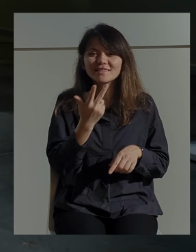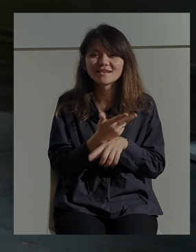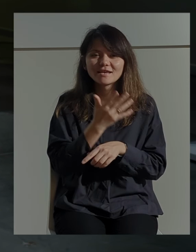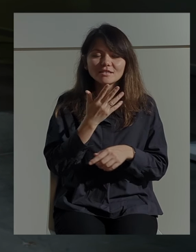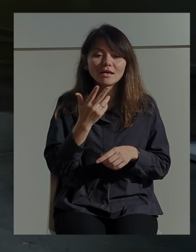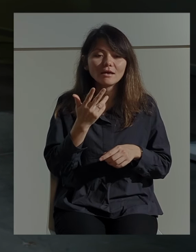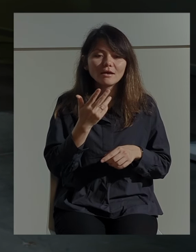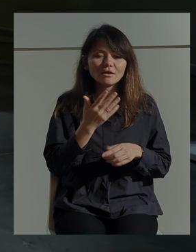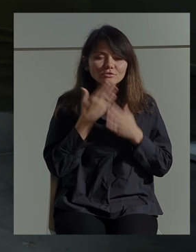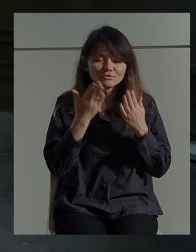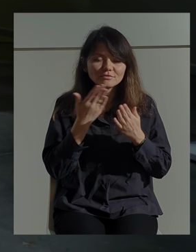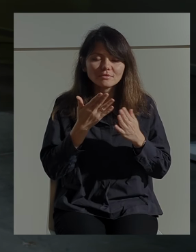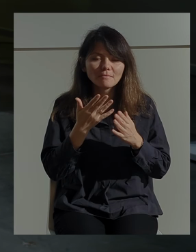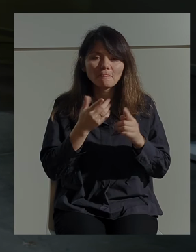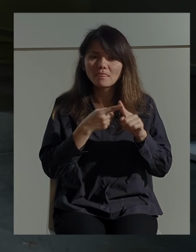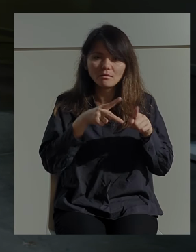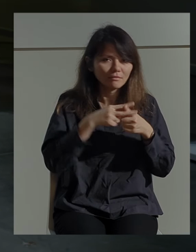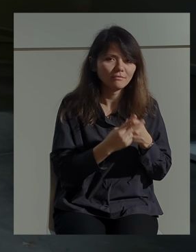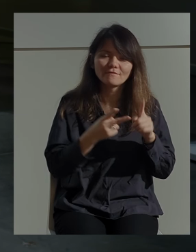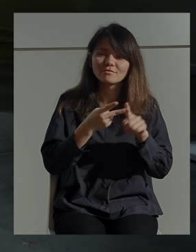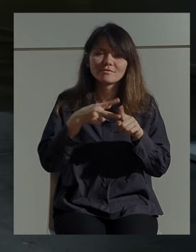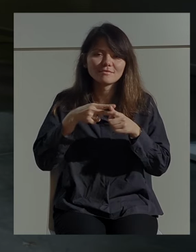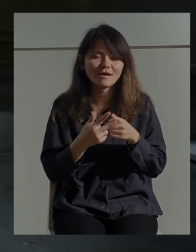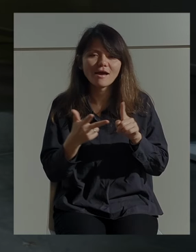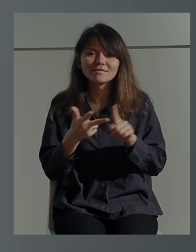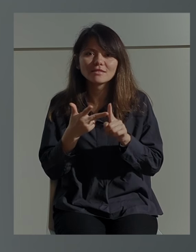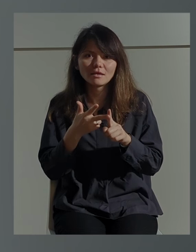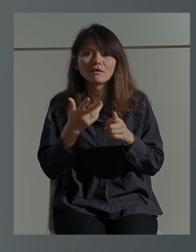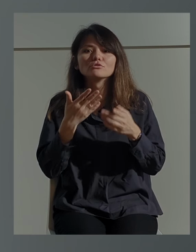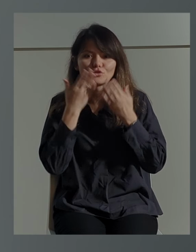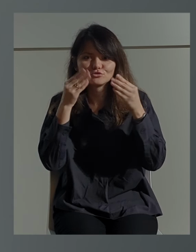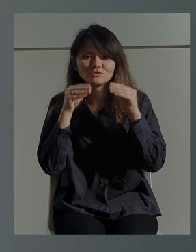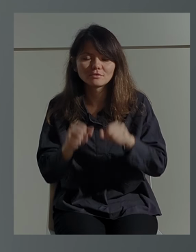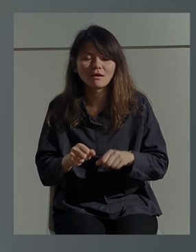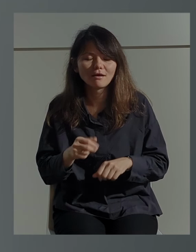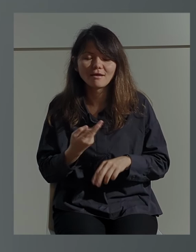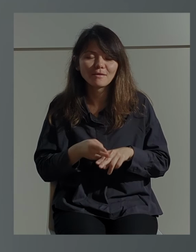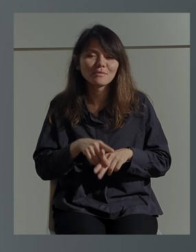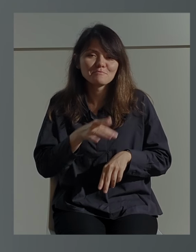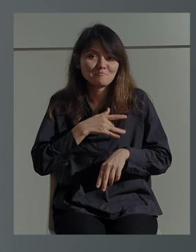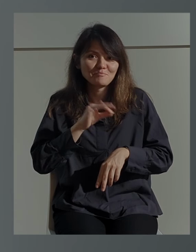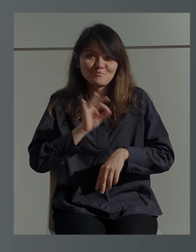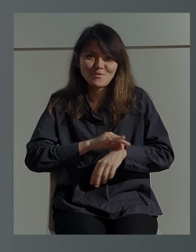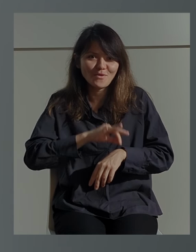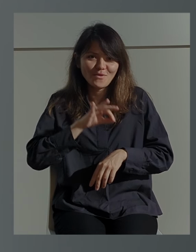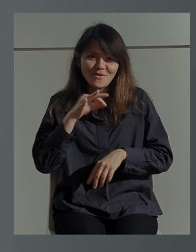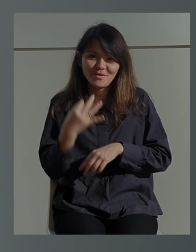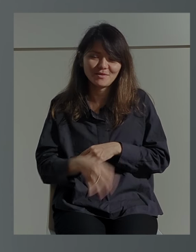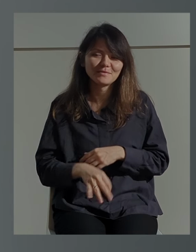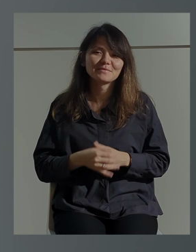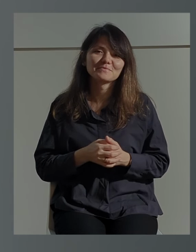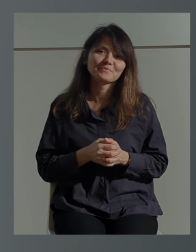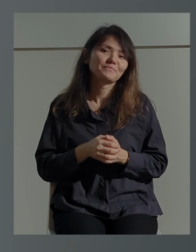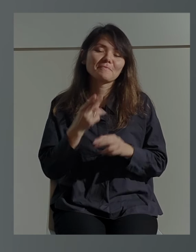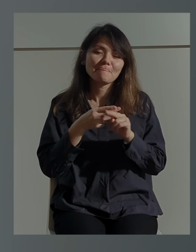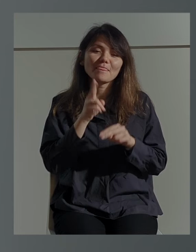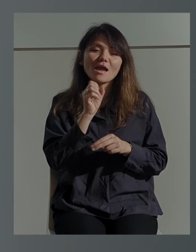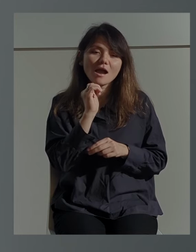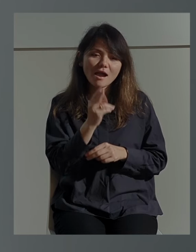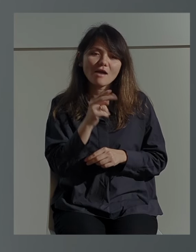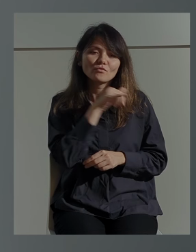Чита читал и это было больно вот а у Кафки же вот этого внутреннего